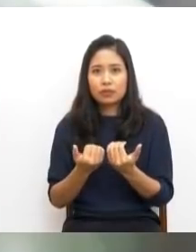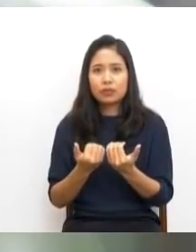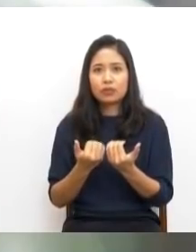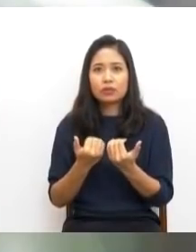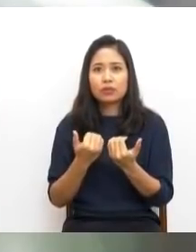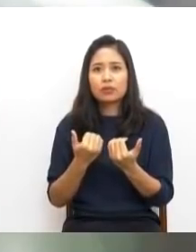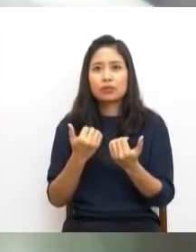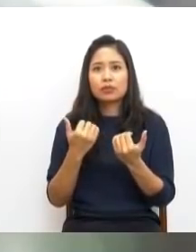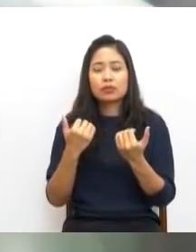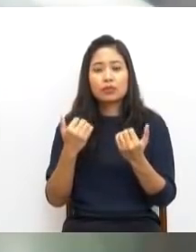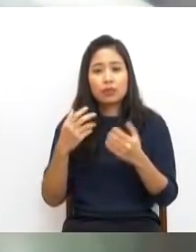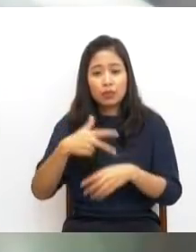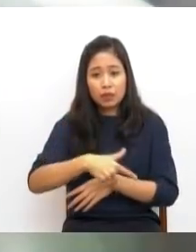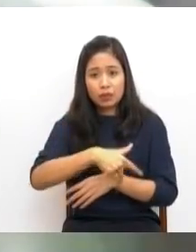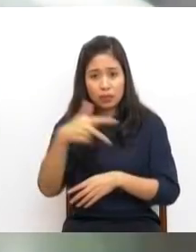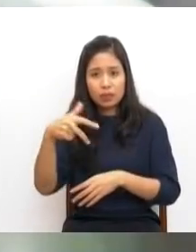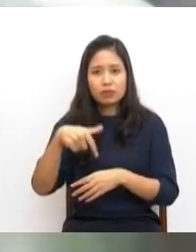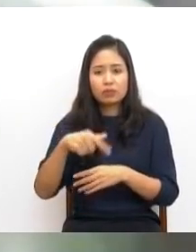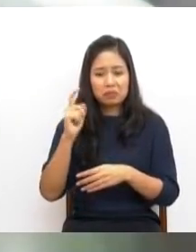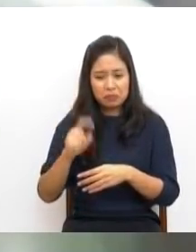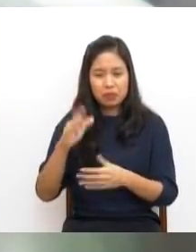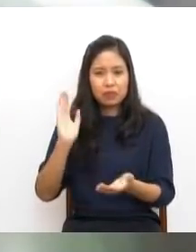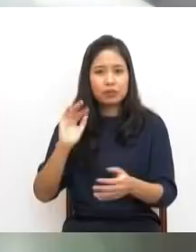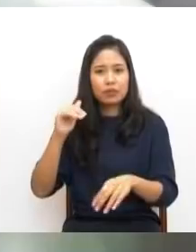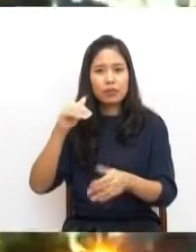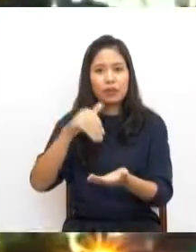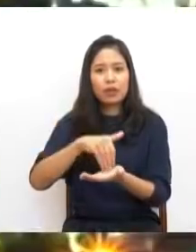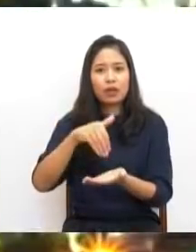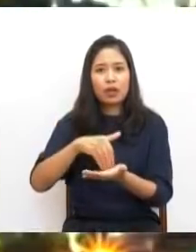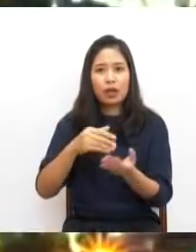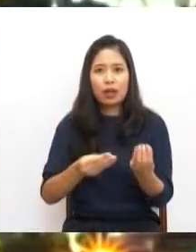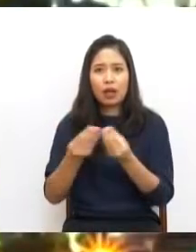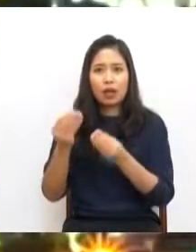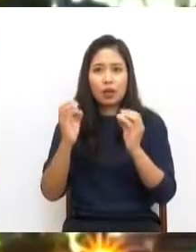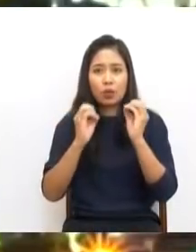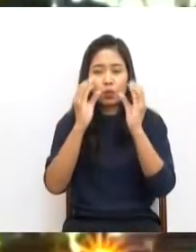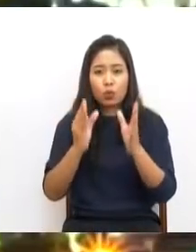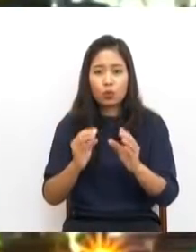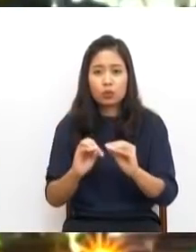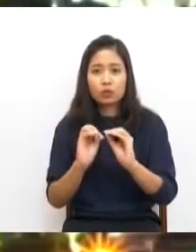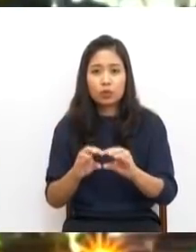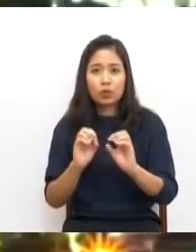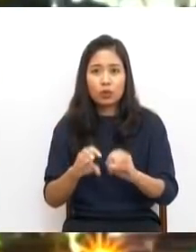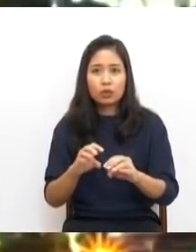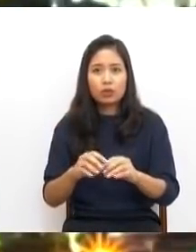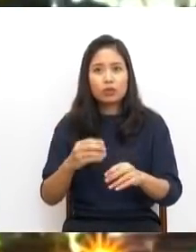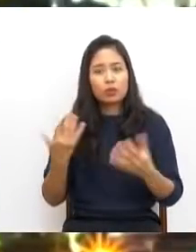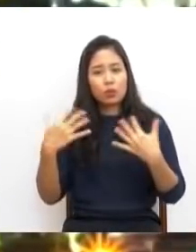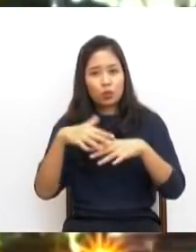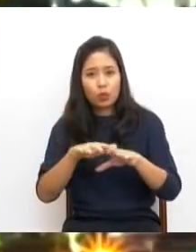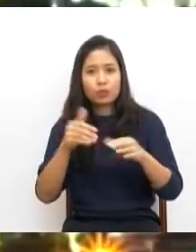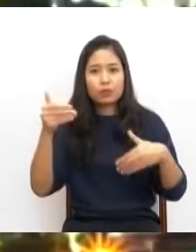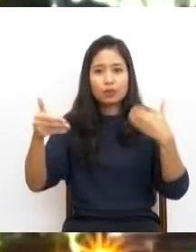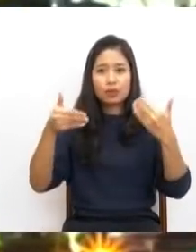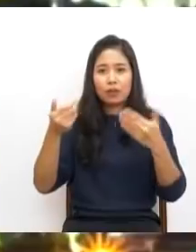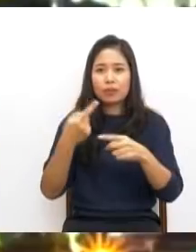คงมีโครงการและสะดีๆแบบนี้เกิดขึ้นอีกแล้วก็ขอให้ทางคุณครูหรือผู้ที่สอนนะคะได้ติดตามข่าวสาร